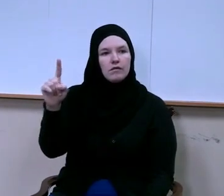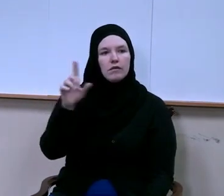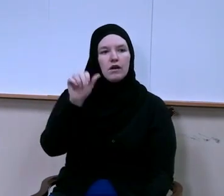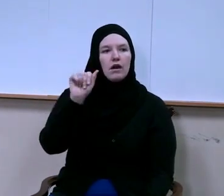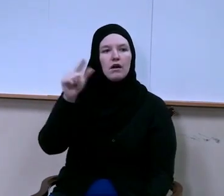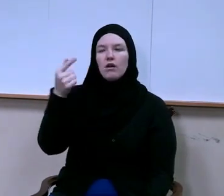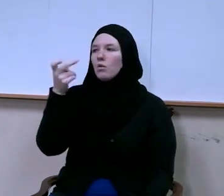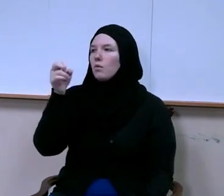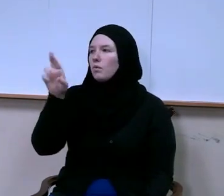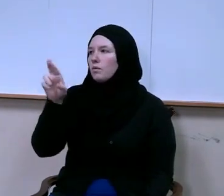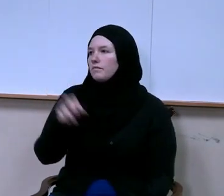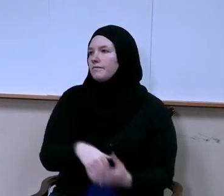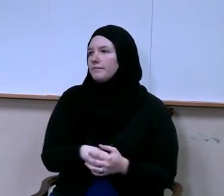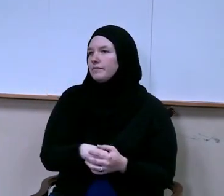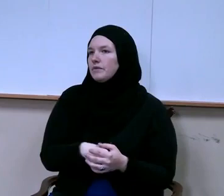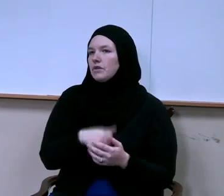Who is الغرور?